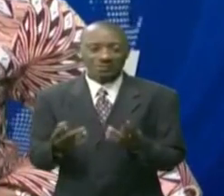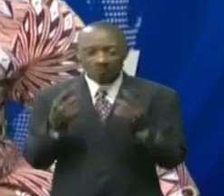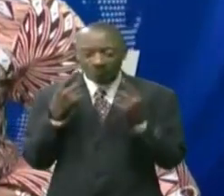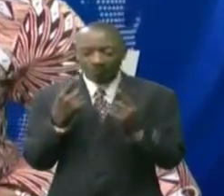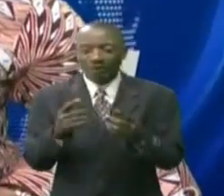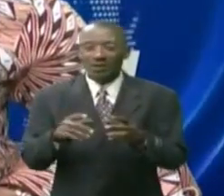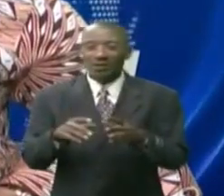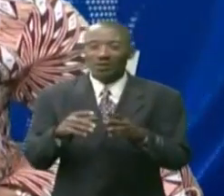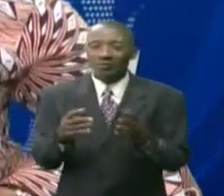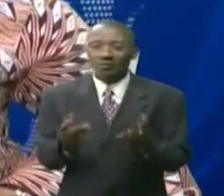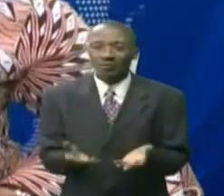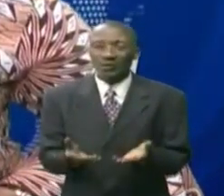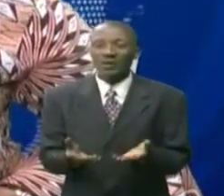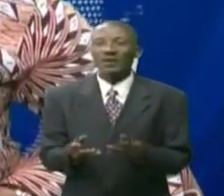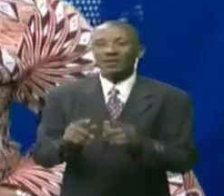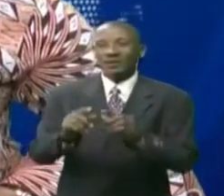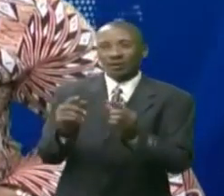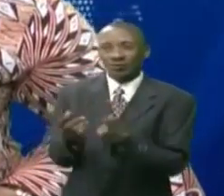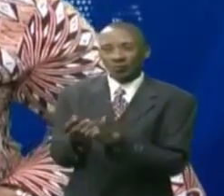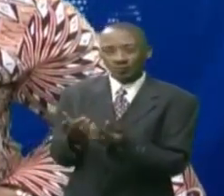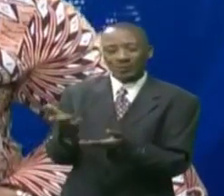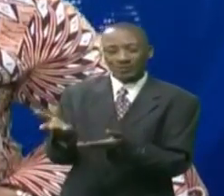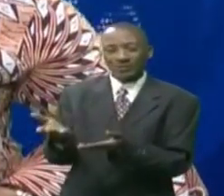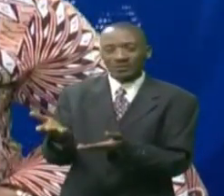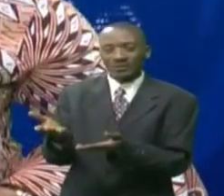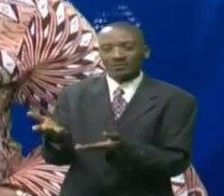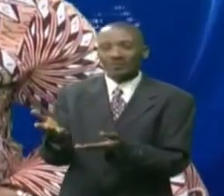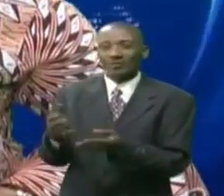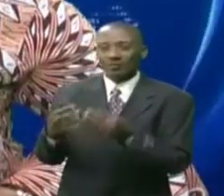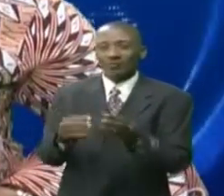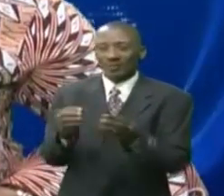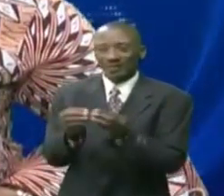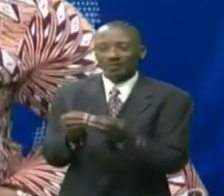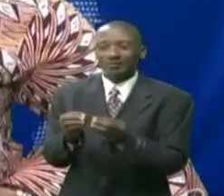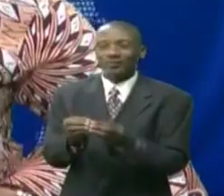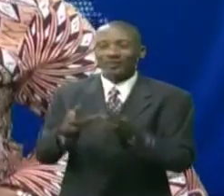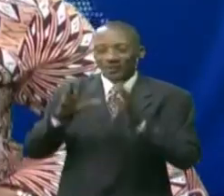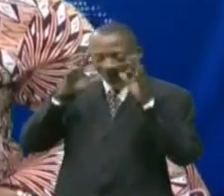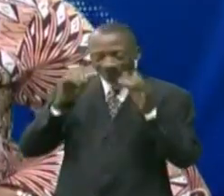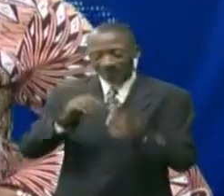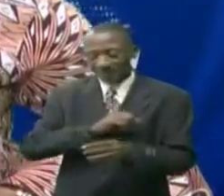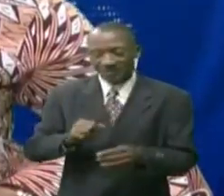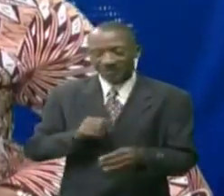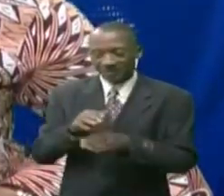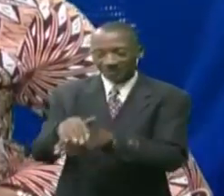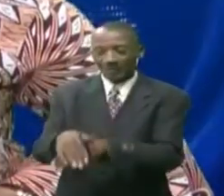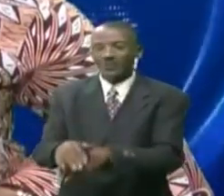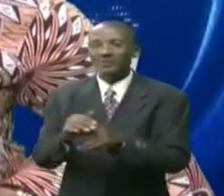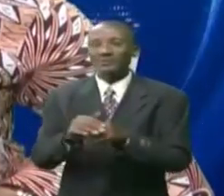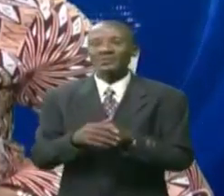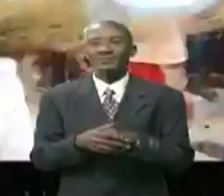la démocratie et le vrai changement. Ils étaient tous ce jeudi à la CENI. Titi Samba et je reste au Fundi.